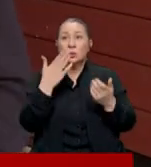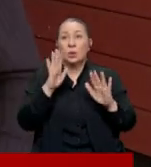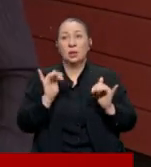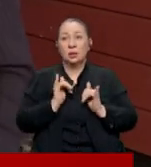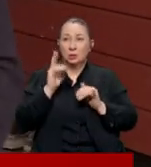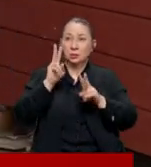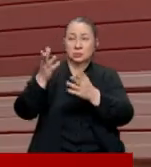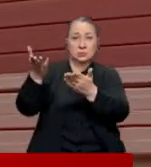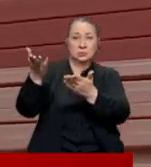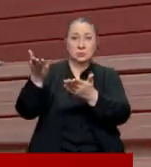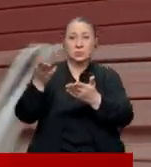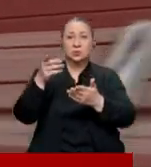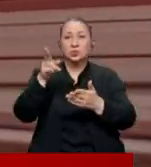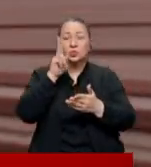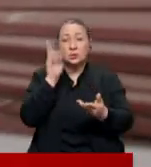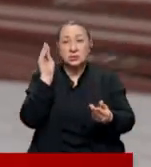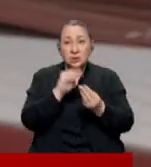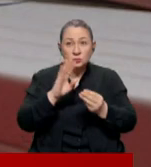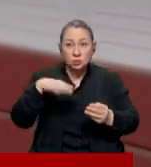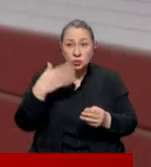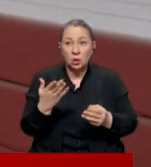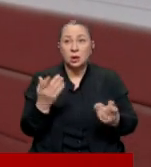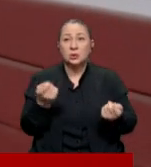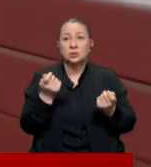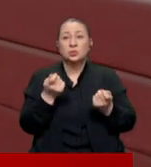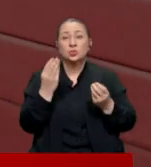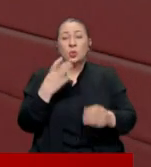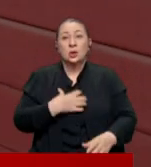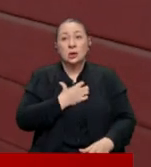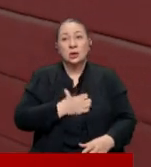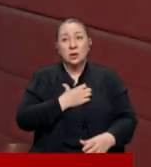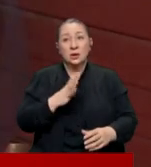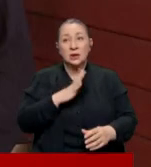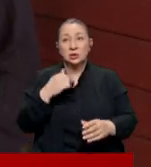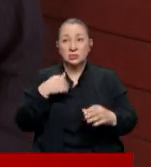yok, görüyorsunuz yani. Şu son zamlardan sonra çok büyük endişemiz